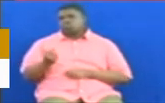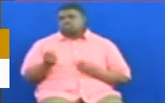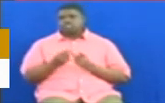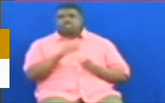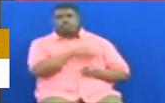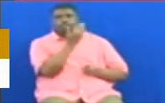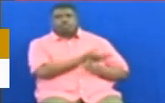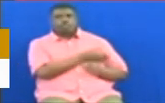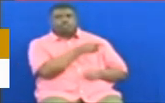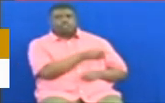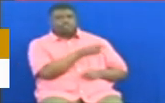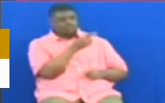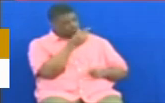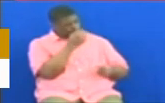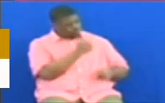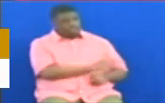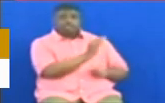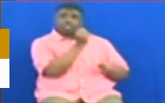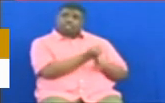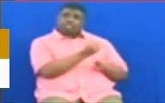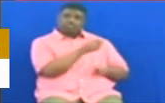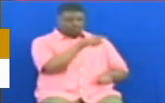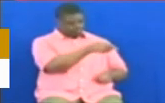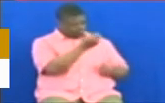ambayo ukienda kwenye function za ile director